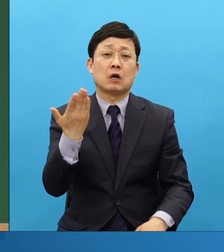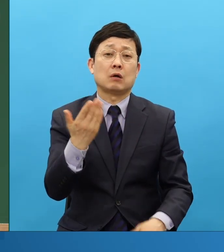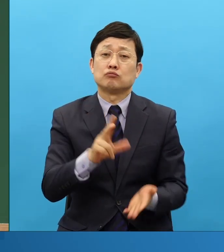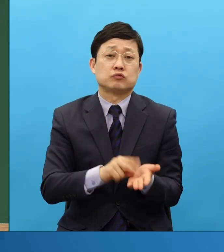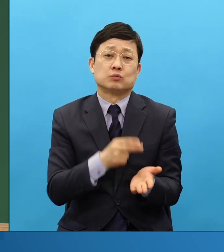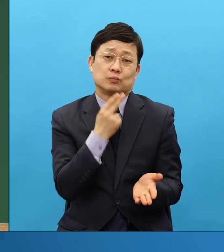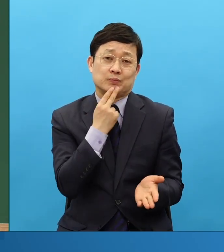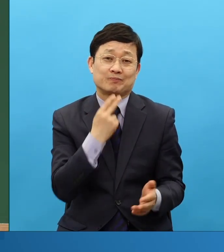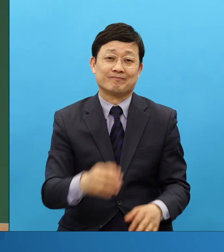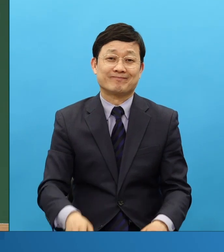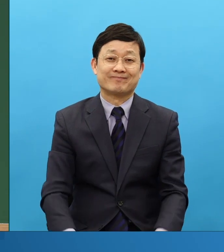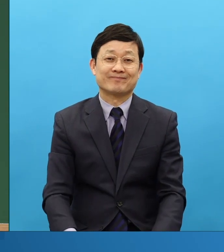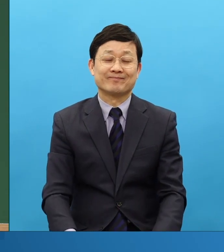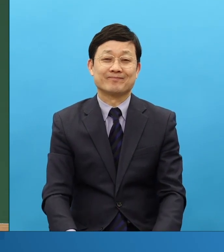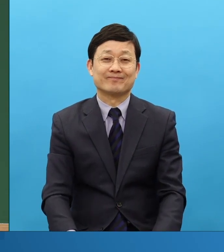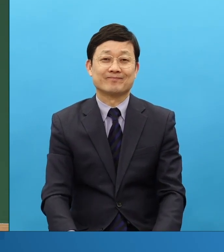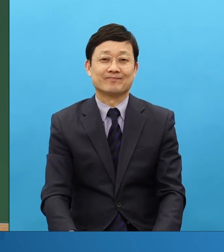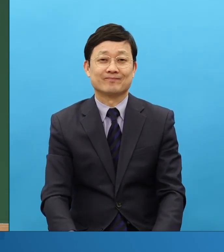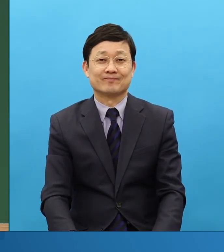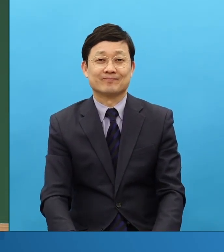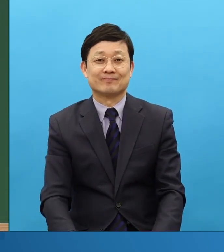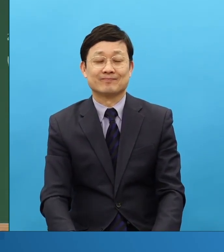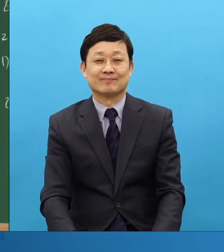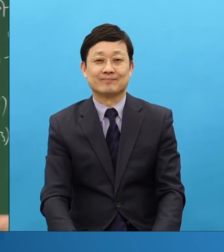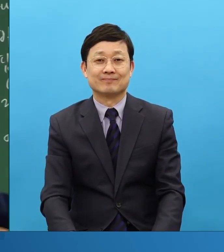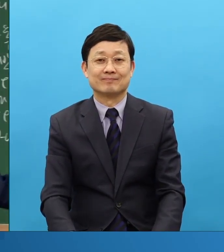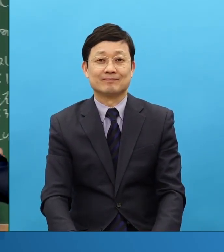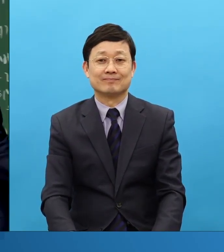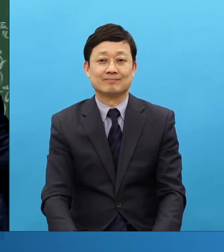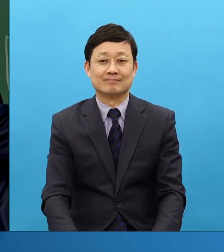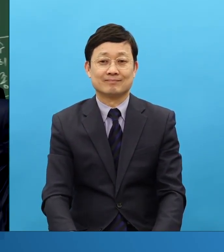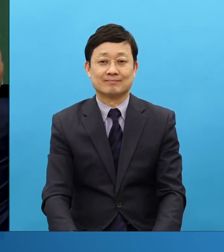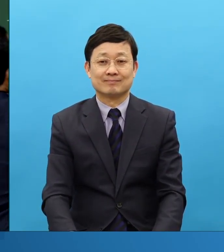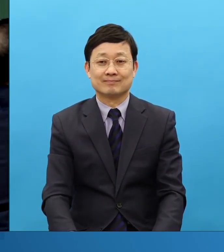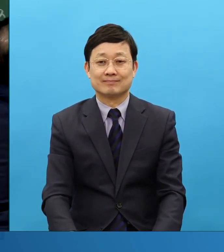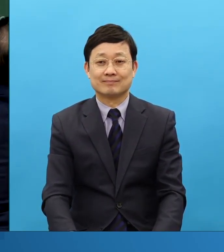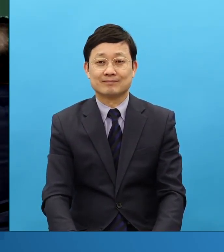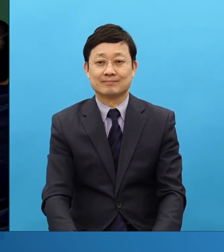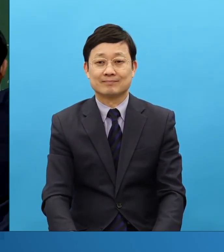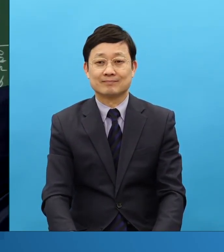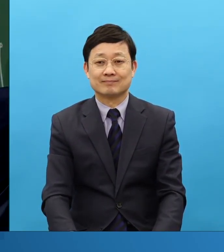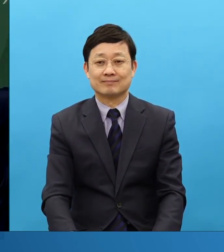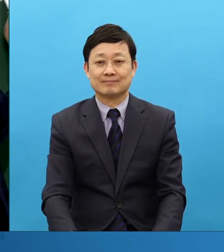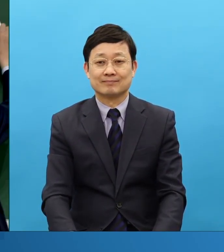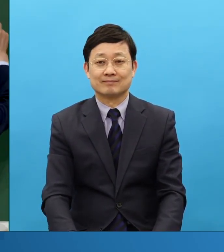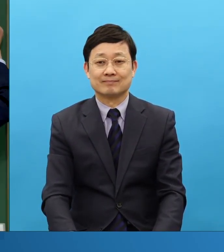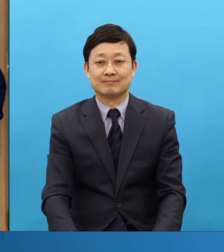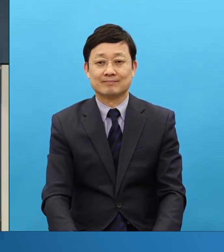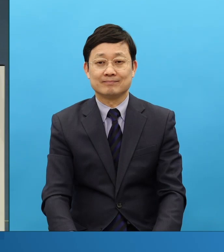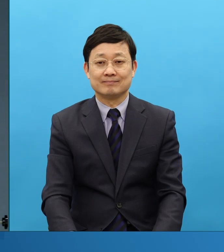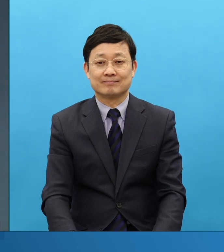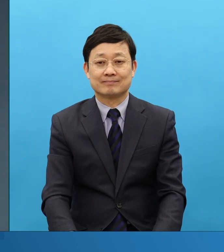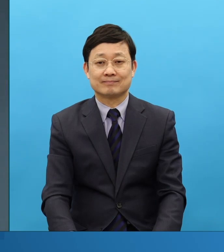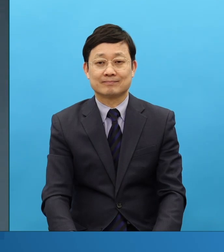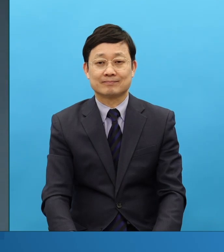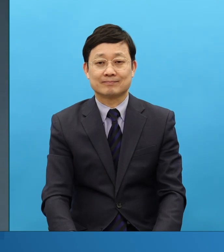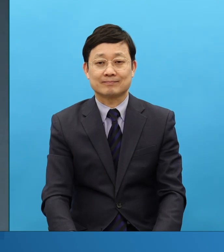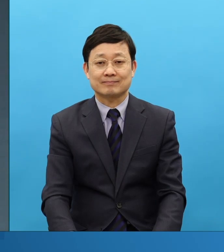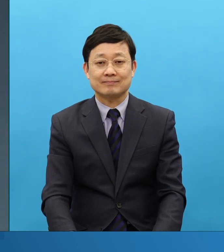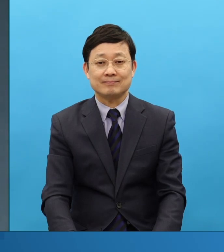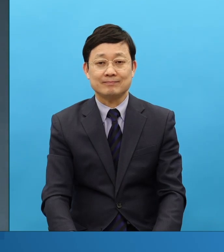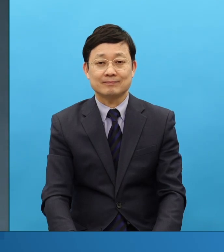at all. We have to do the correct prayer. 단지 오늘 그러면 무슨 시간이냐? Then today, what time is